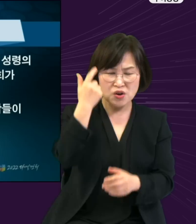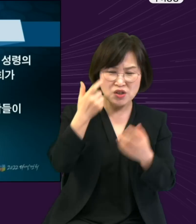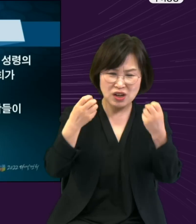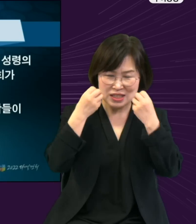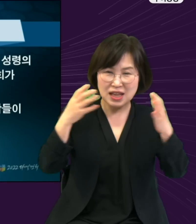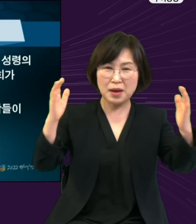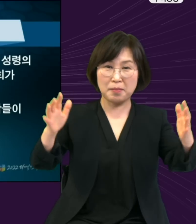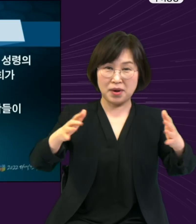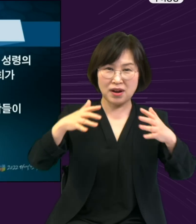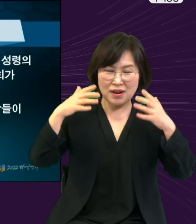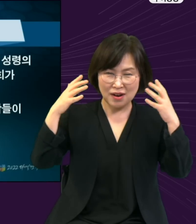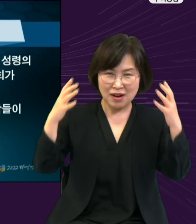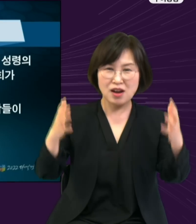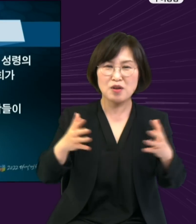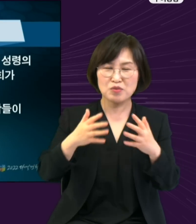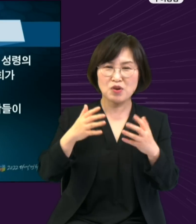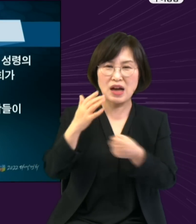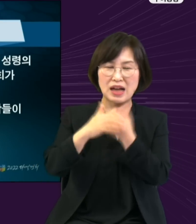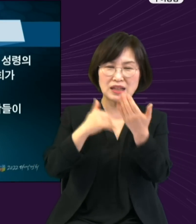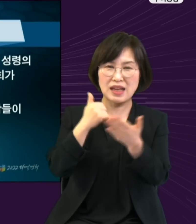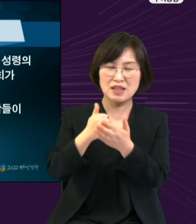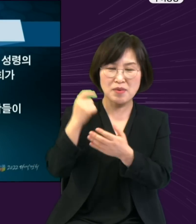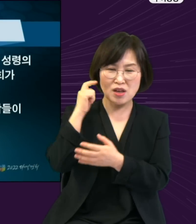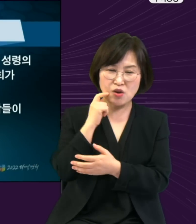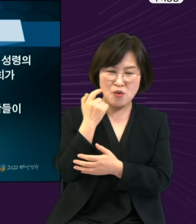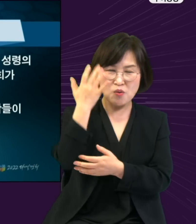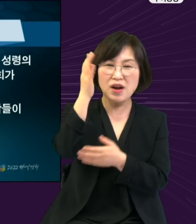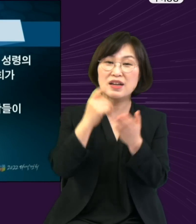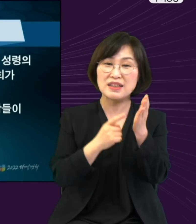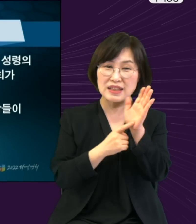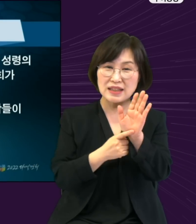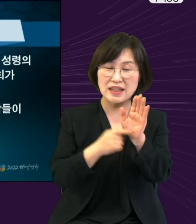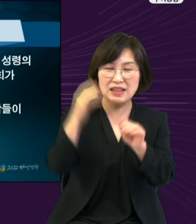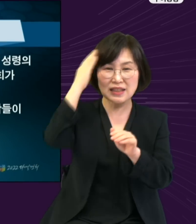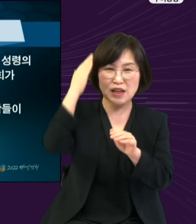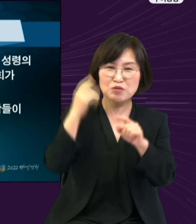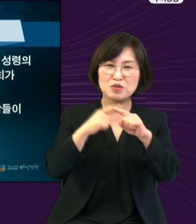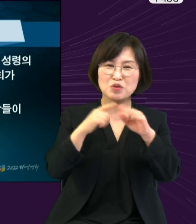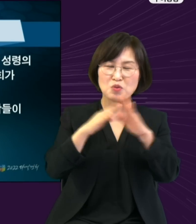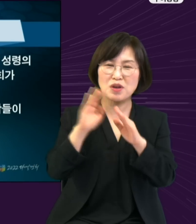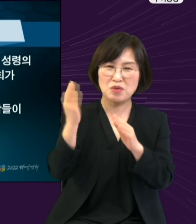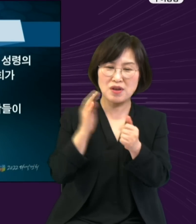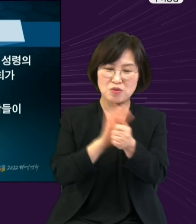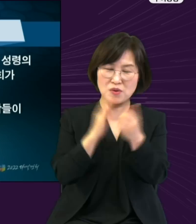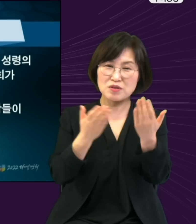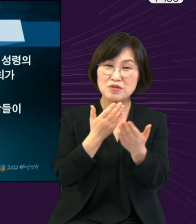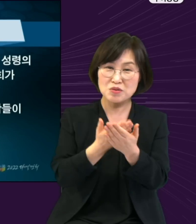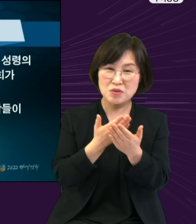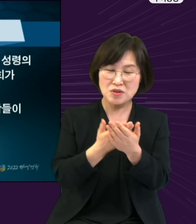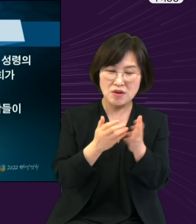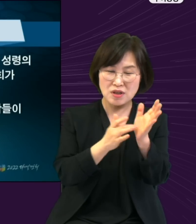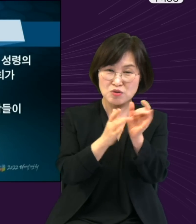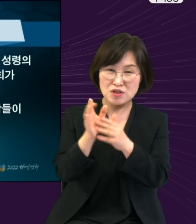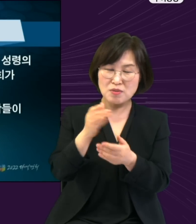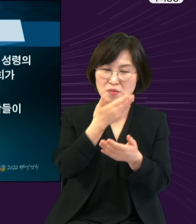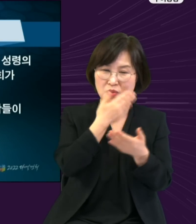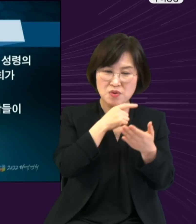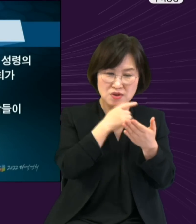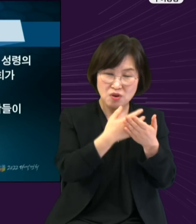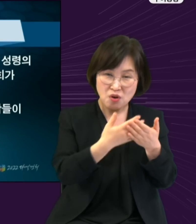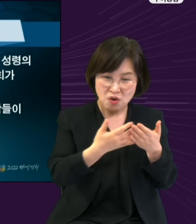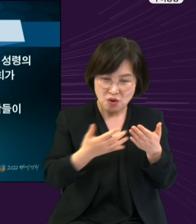새바람을 보내셔서 하나님의 영광을 나타내는 한국교회가 되게 하소서. 예수님의 보혈로 이